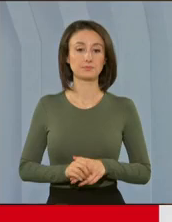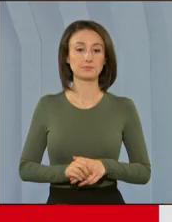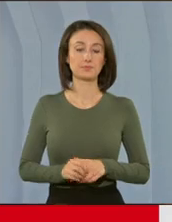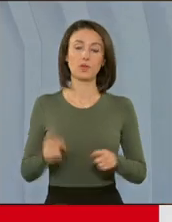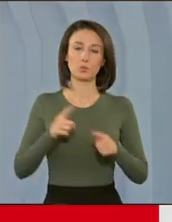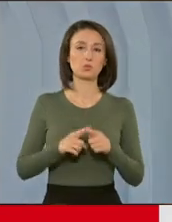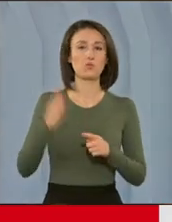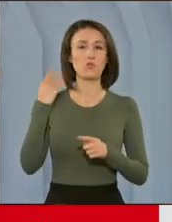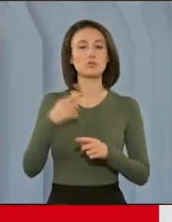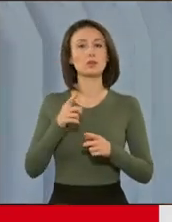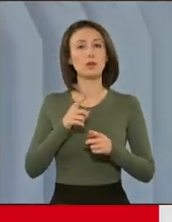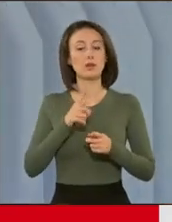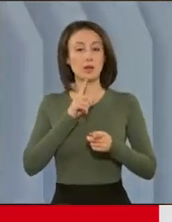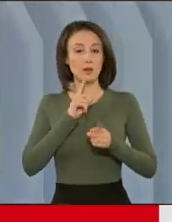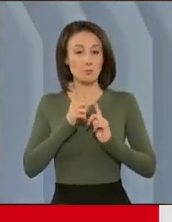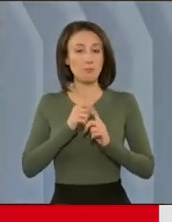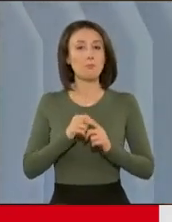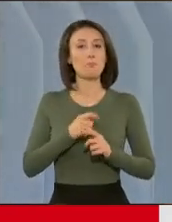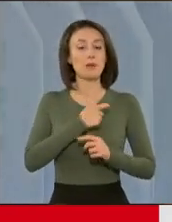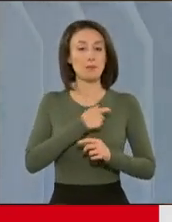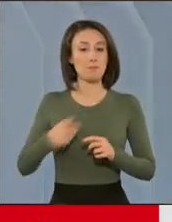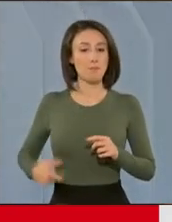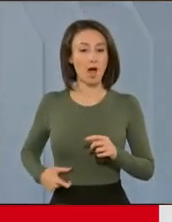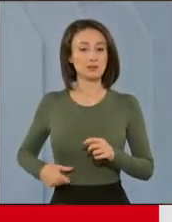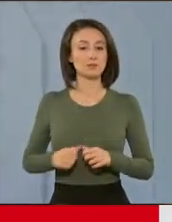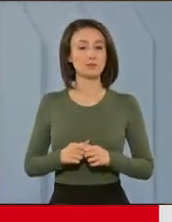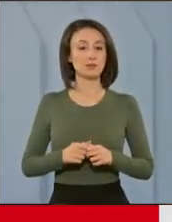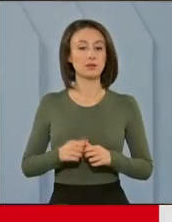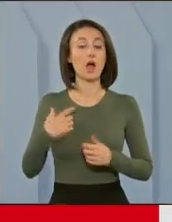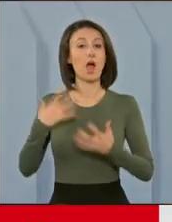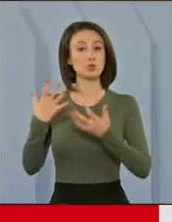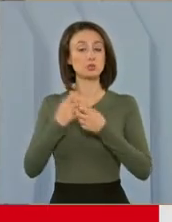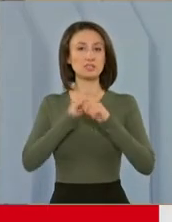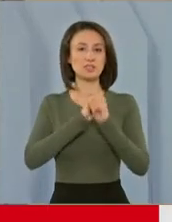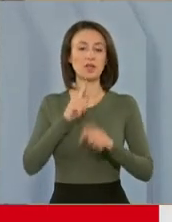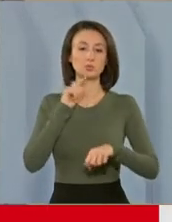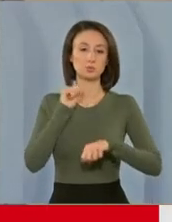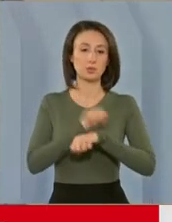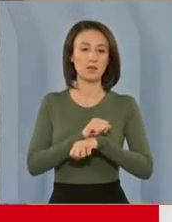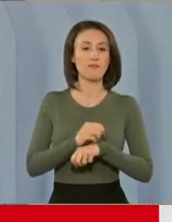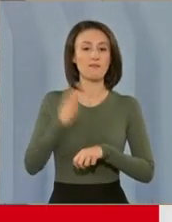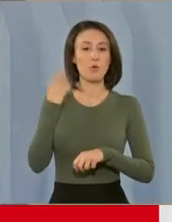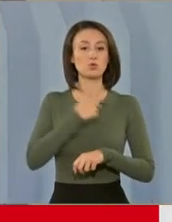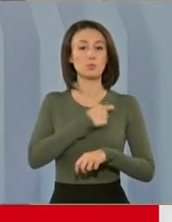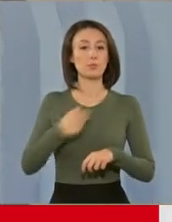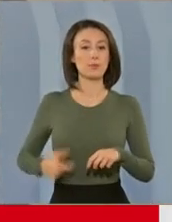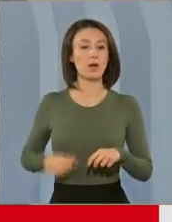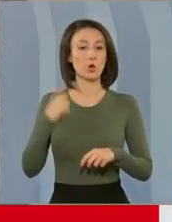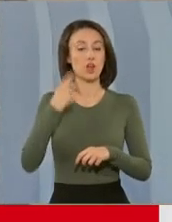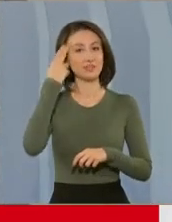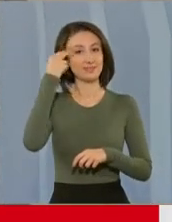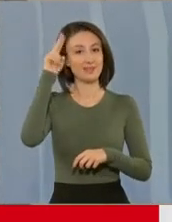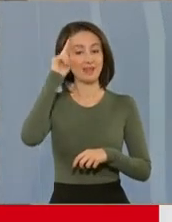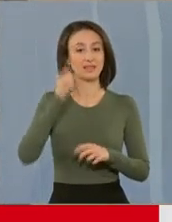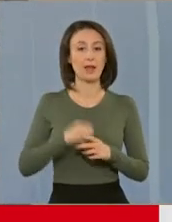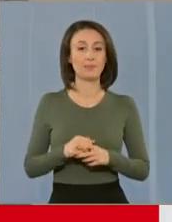încă un fost demnitar al partidului social democrat a fost adus în țară pentru a face pușcărie este vorba despre fostul primar al orașului